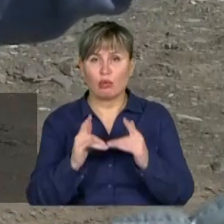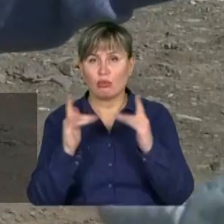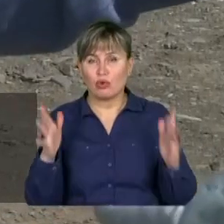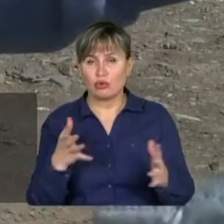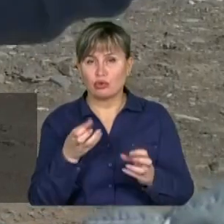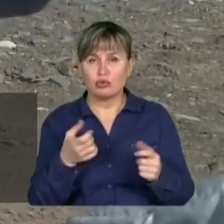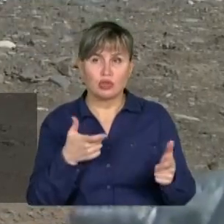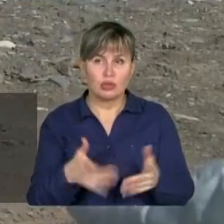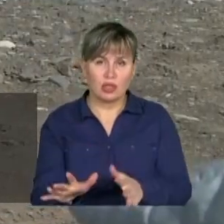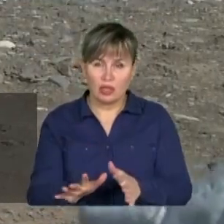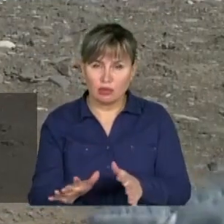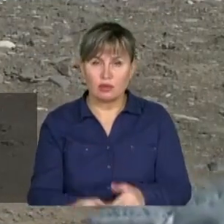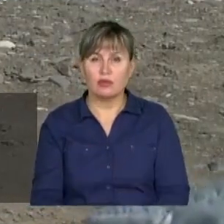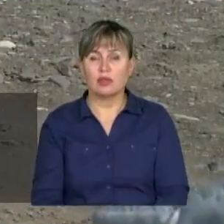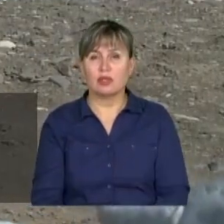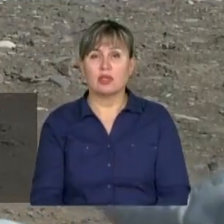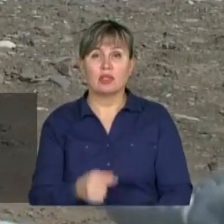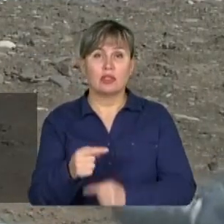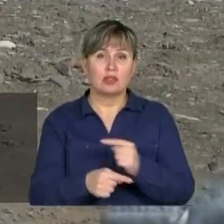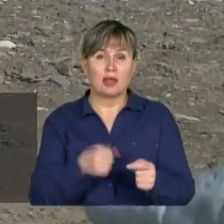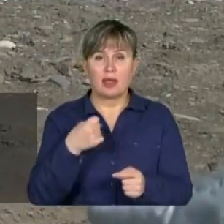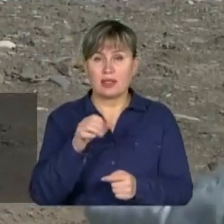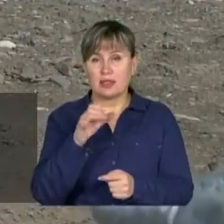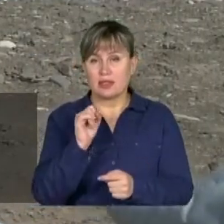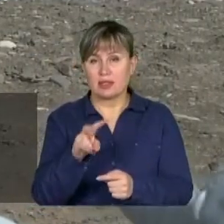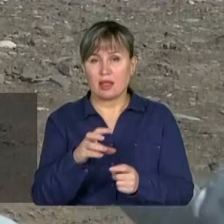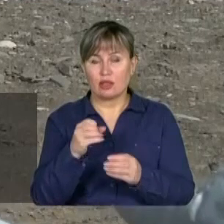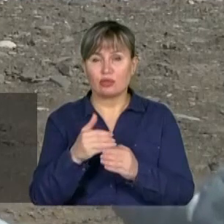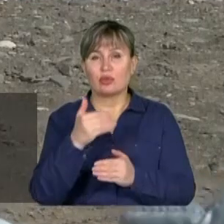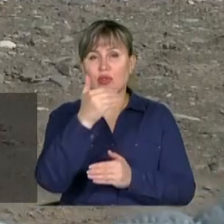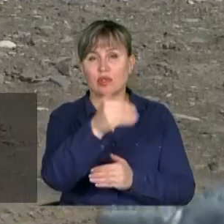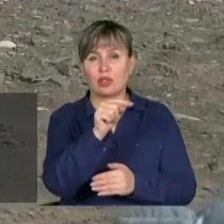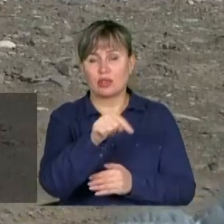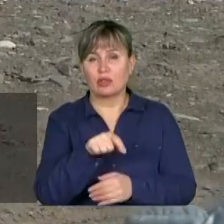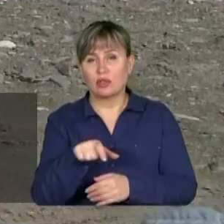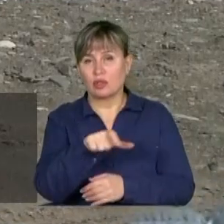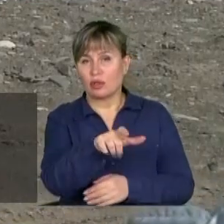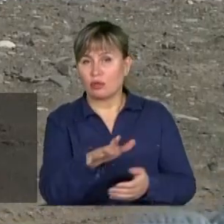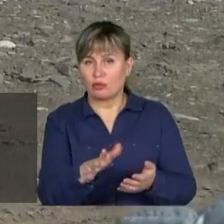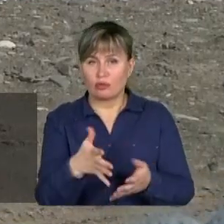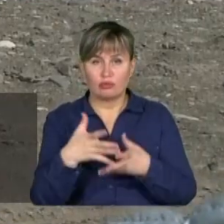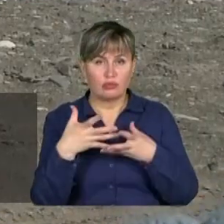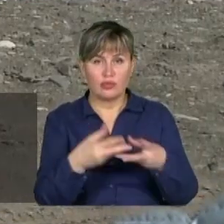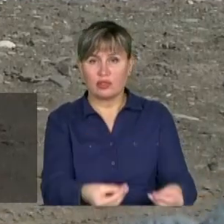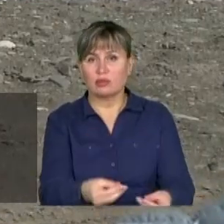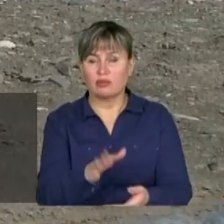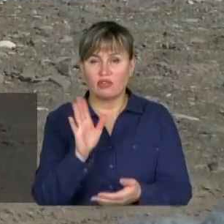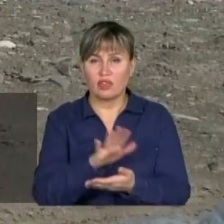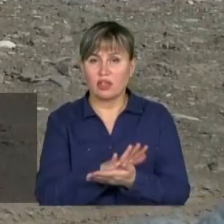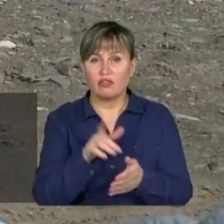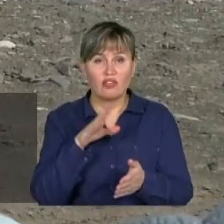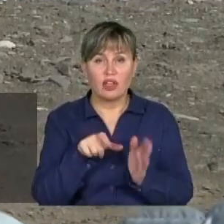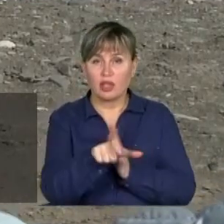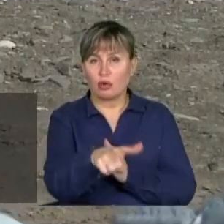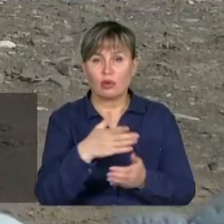готов. Через Зайсан, если вот дальше туда, так там дорогу промыло, полностью размыло дорогу, вообще не